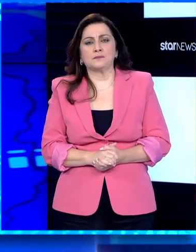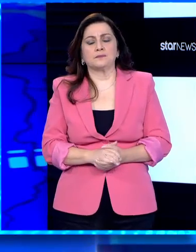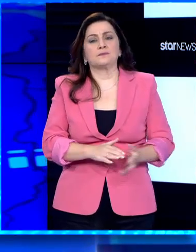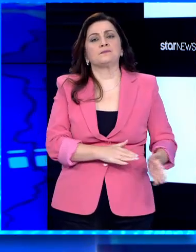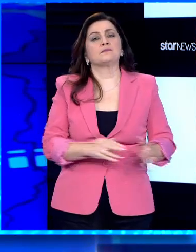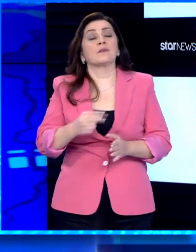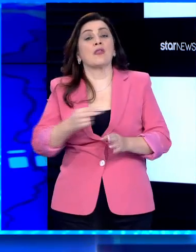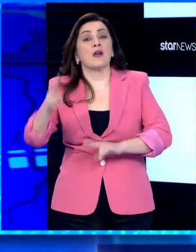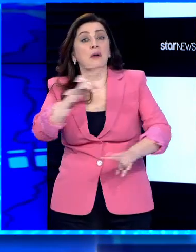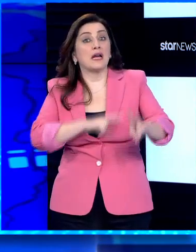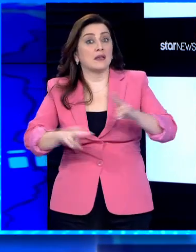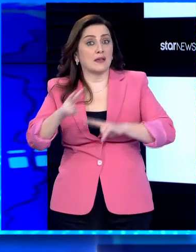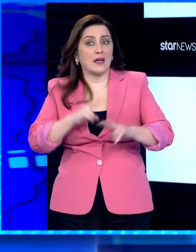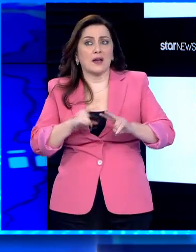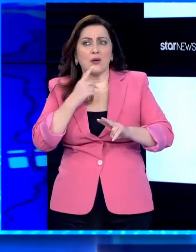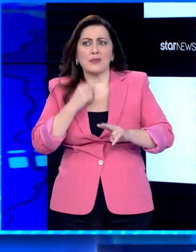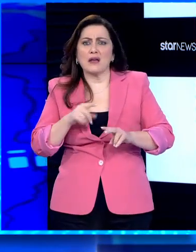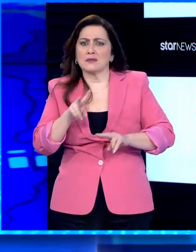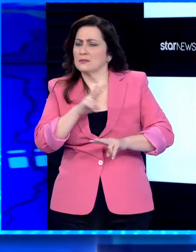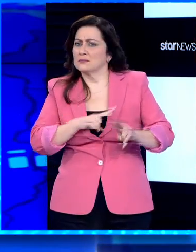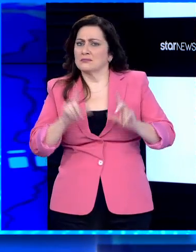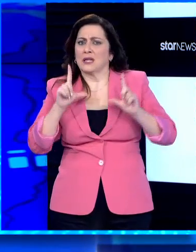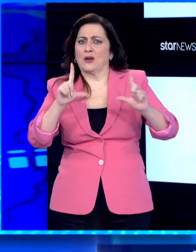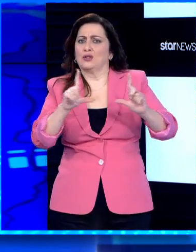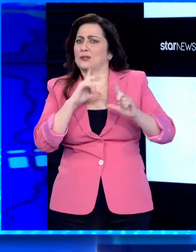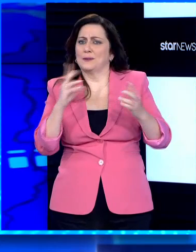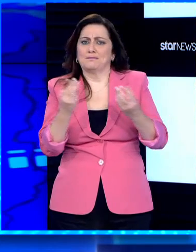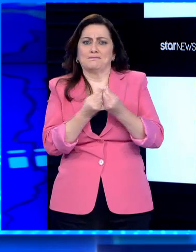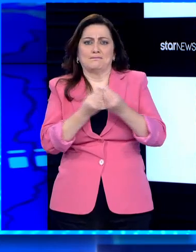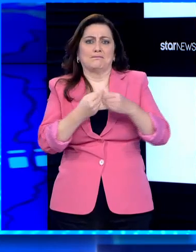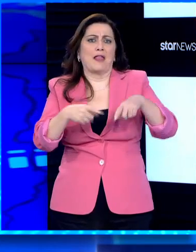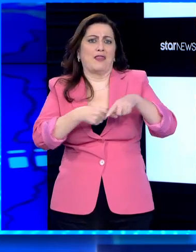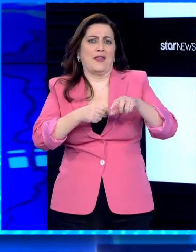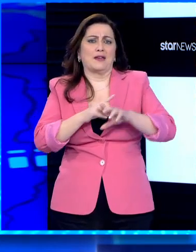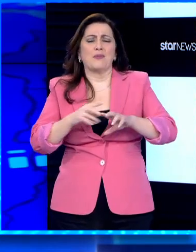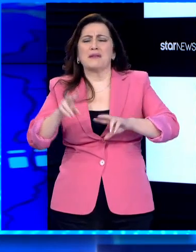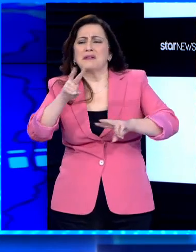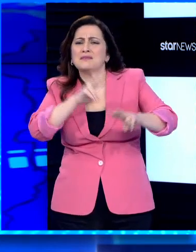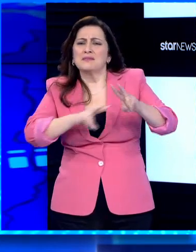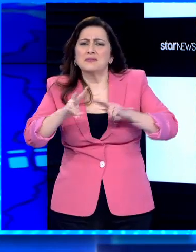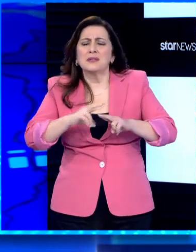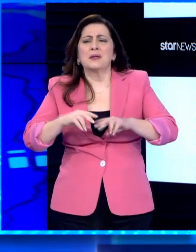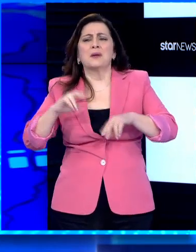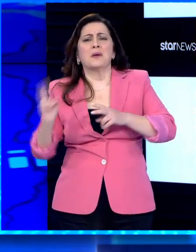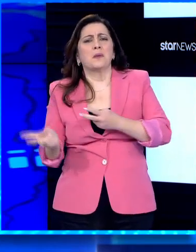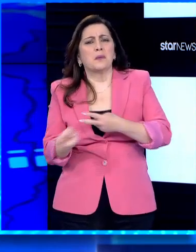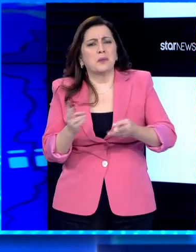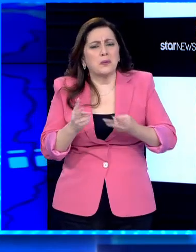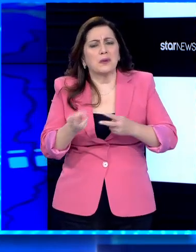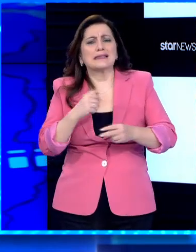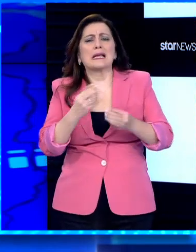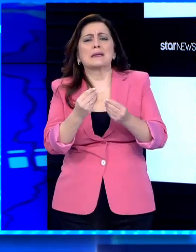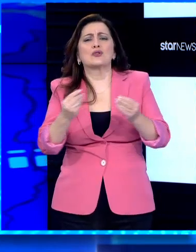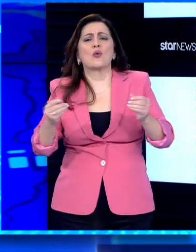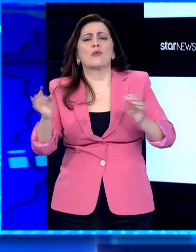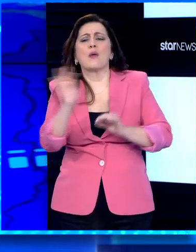Στα του καιρού τώρα, γιατί μόνο Δεκέμβριο δεν θα θυμίζει το σκηνικό. Αραιή συννεφιά, νοτιάδες και σκόνη από την Αφρική θα είναι τα κύρια